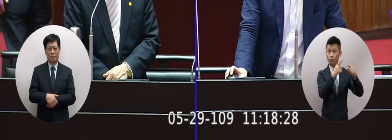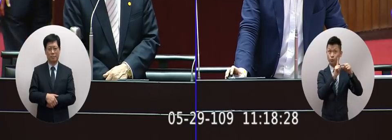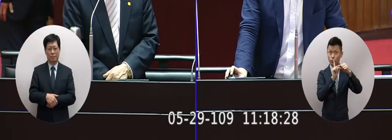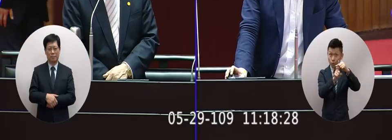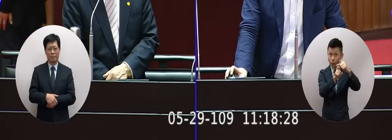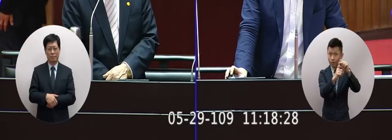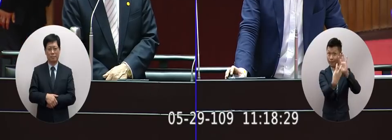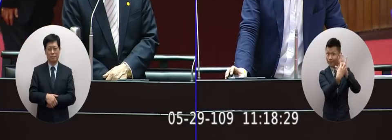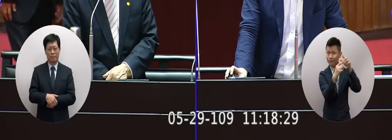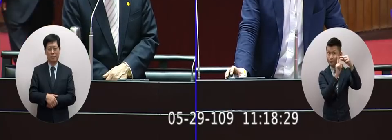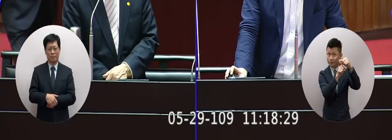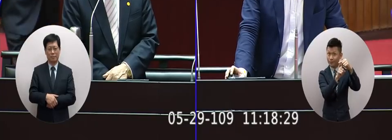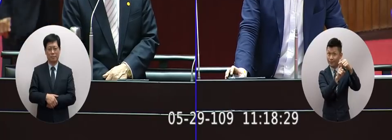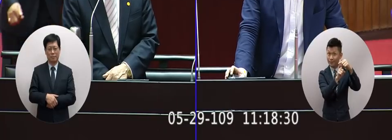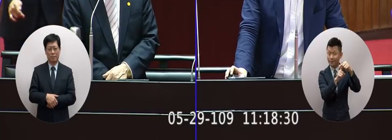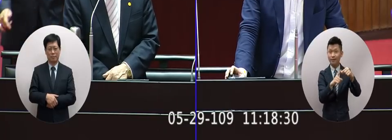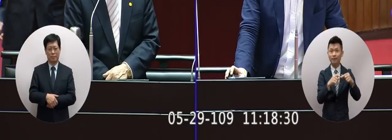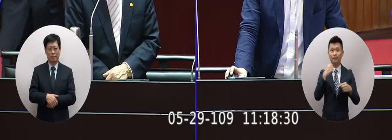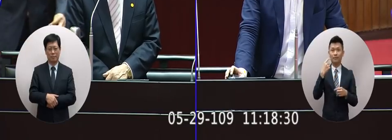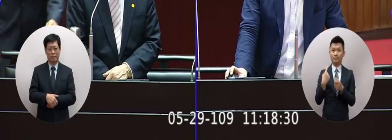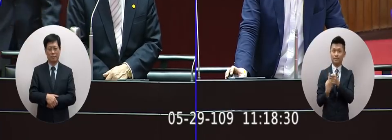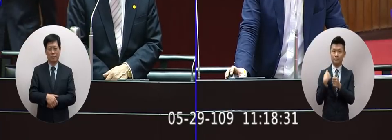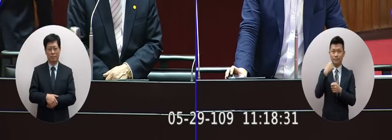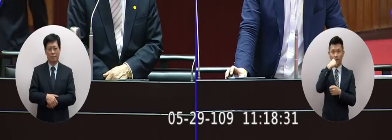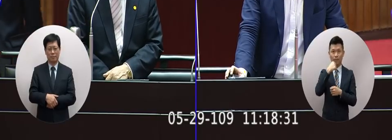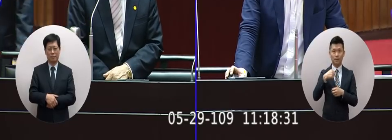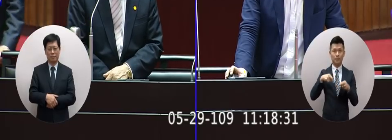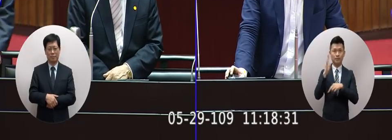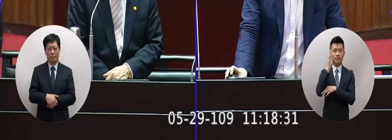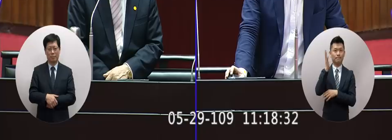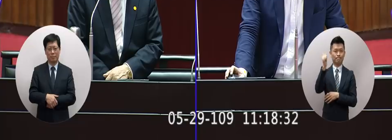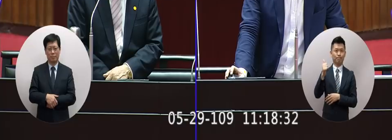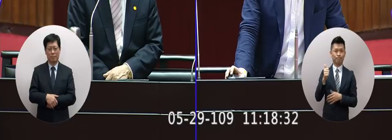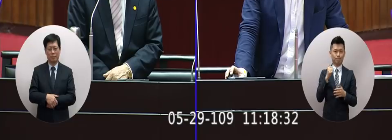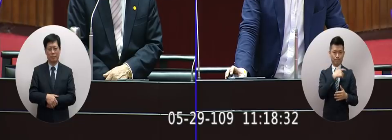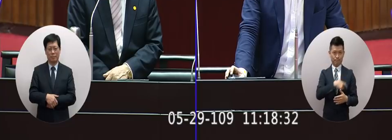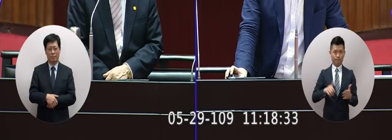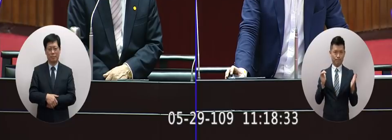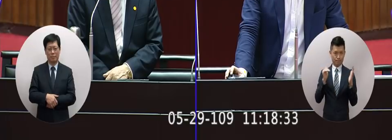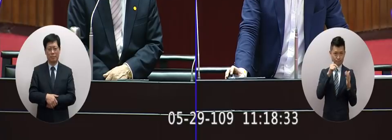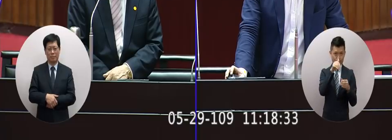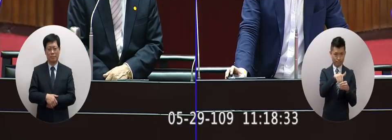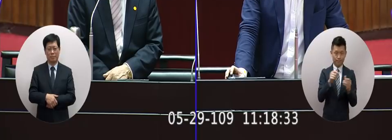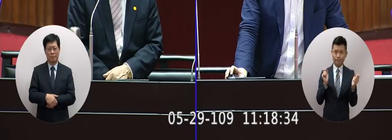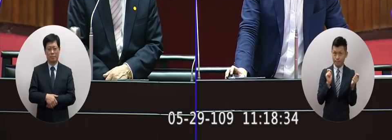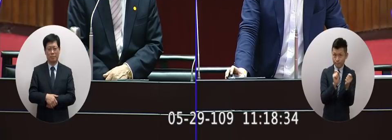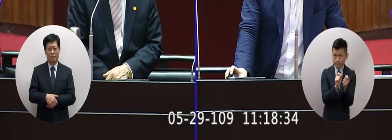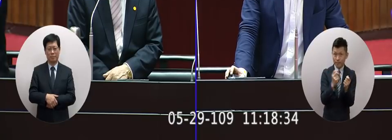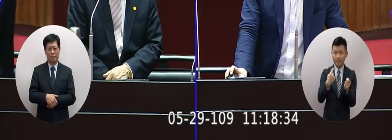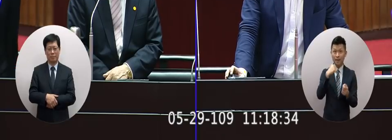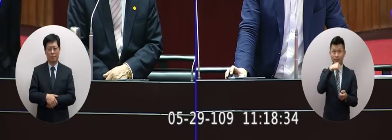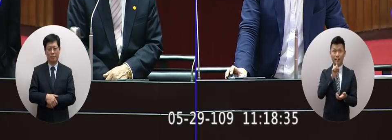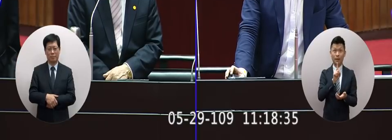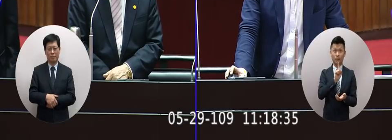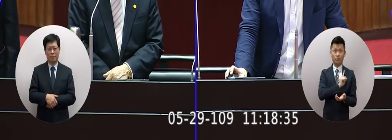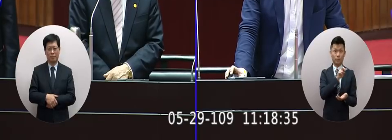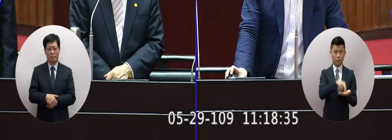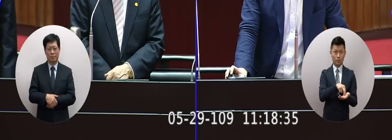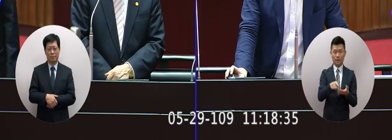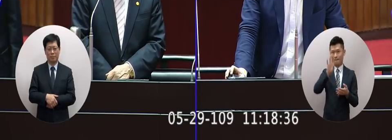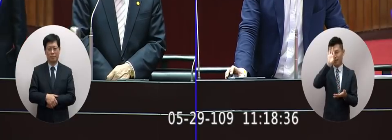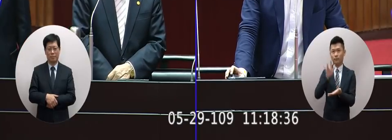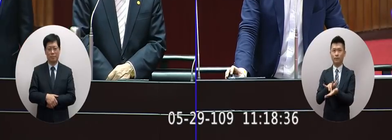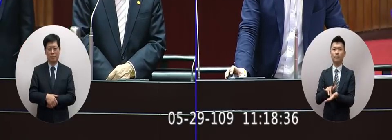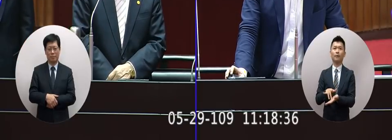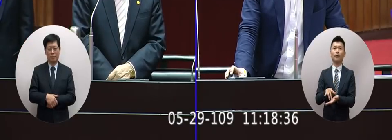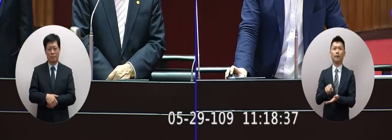啊，我会记得吼，去年有一个。台湾的行政首长在选举的时阵，伊讲哦，台独就是病毒，伊讲台湾就是病